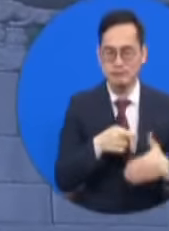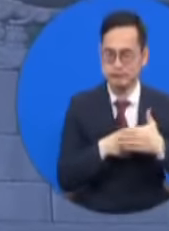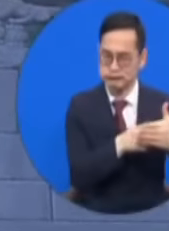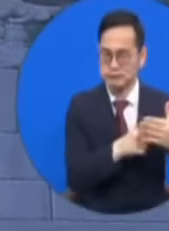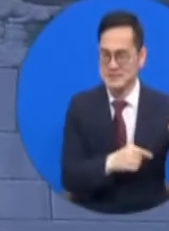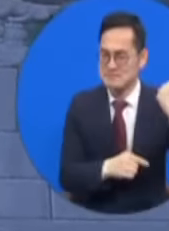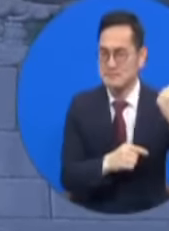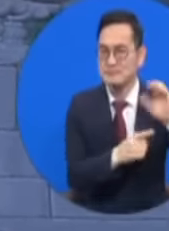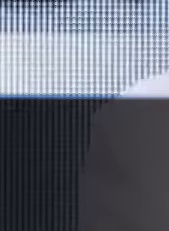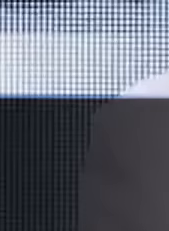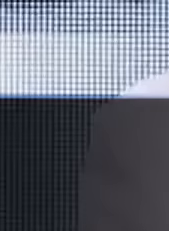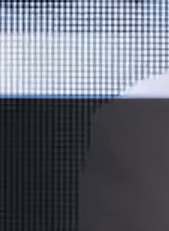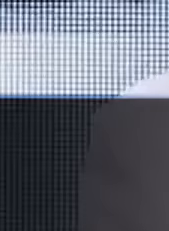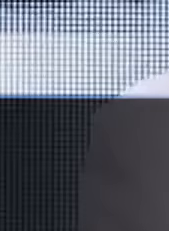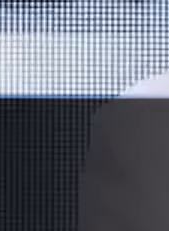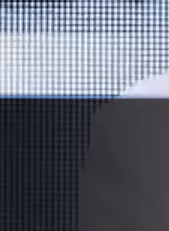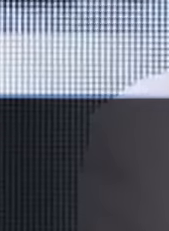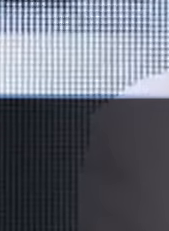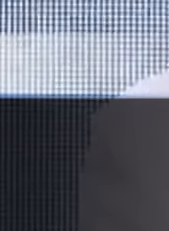들어보시죠.